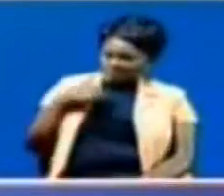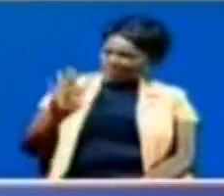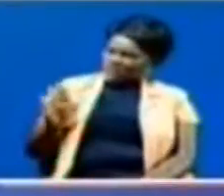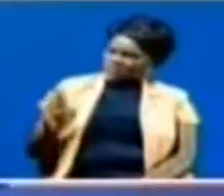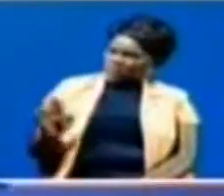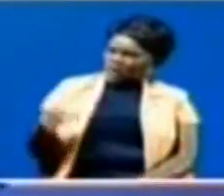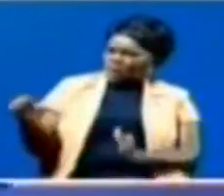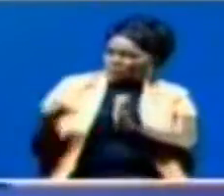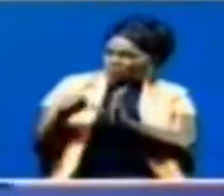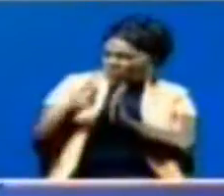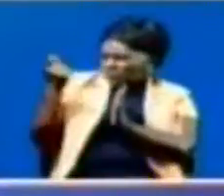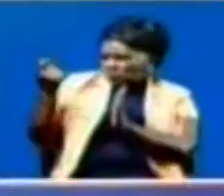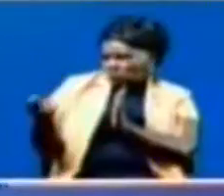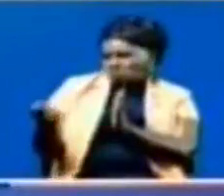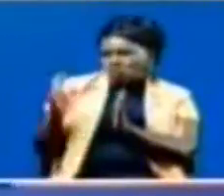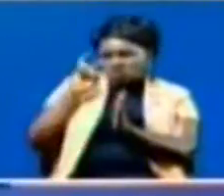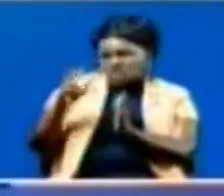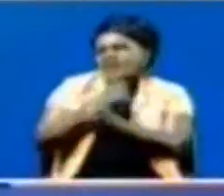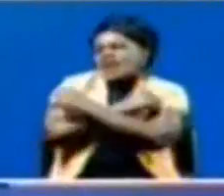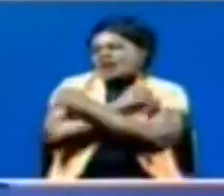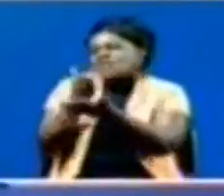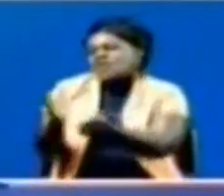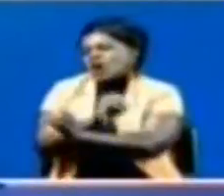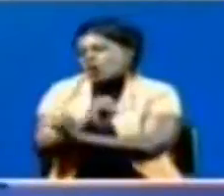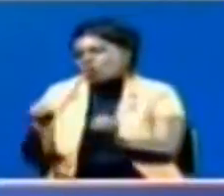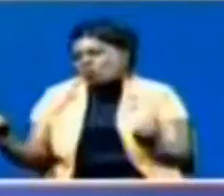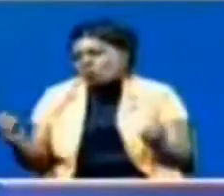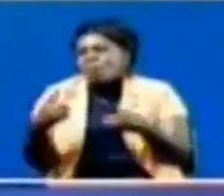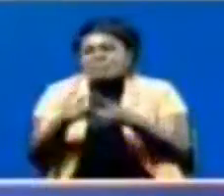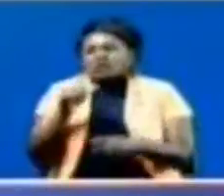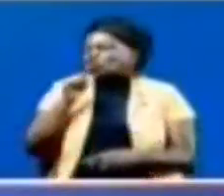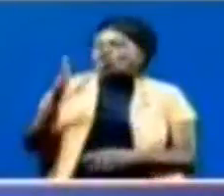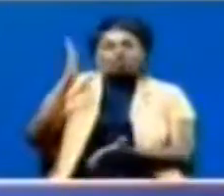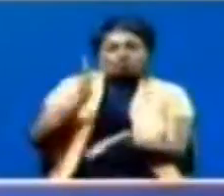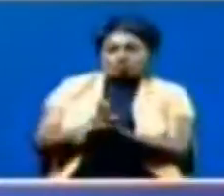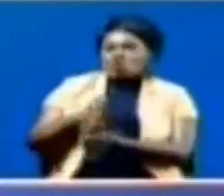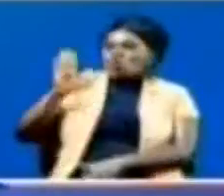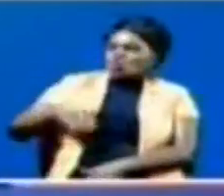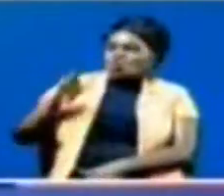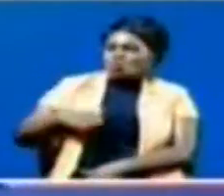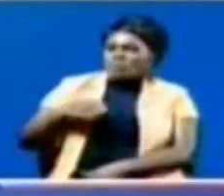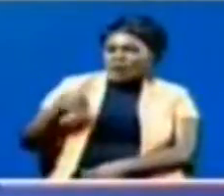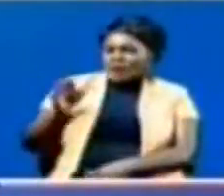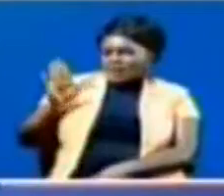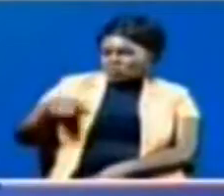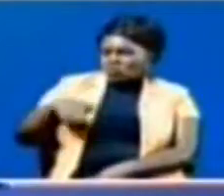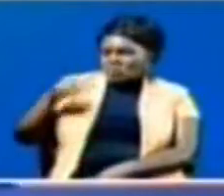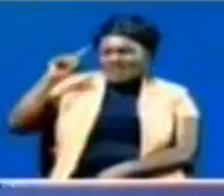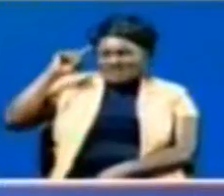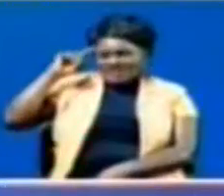zako zikitatizika kidogo unaona kama hakuna penzi, waona. Mm-hmm. Lakini sivyo, mwanaume kwa sababu anapenda kwa